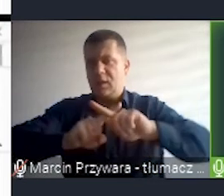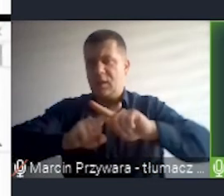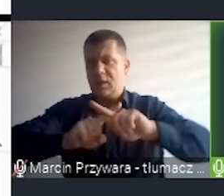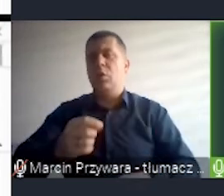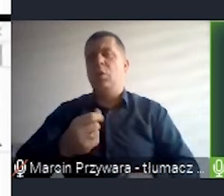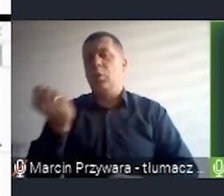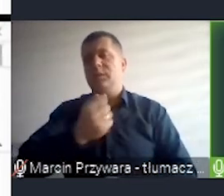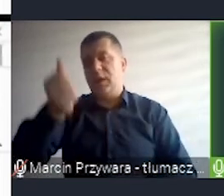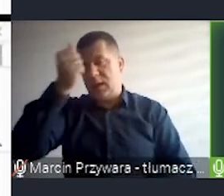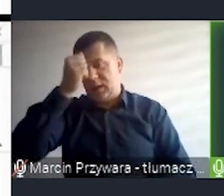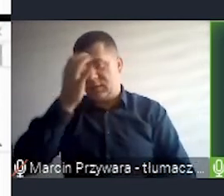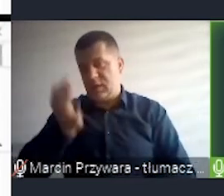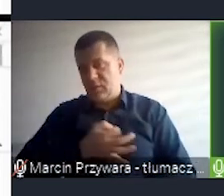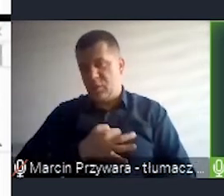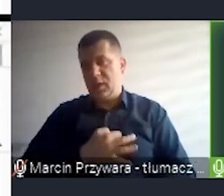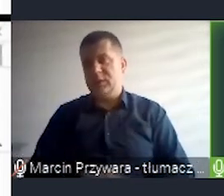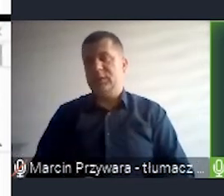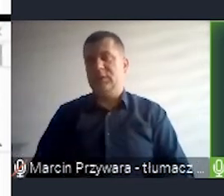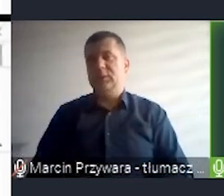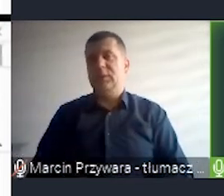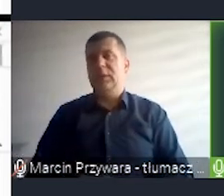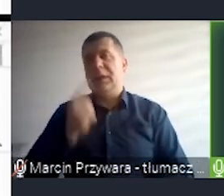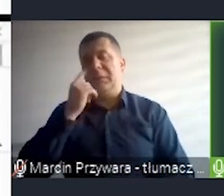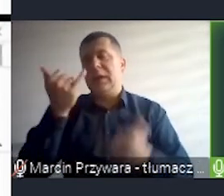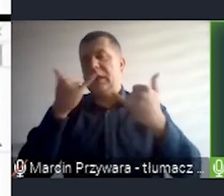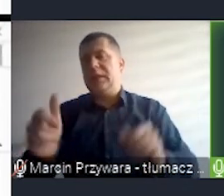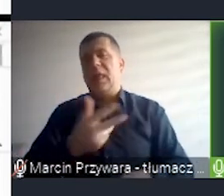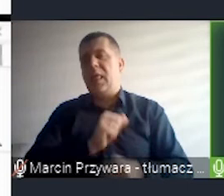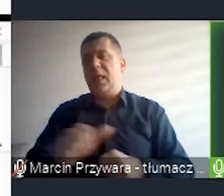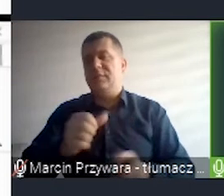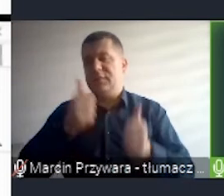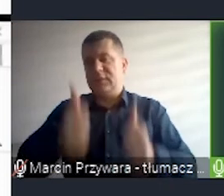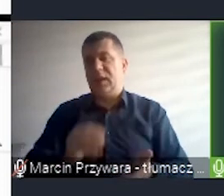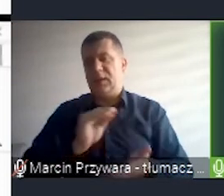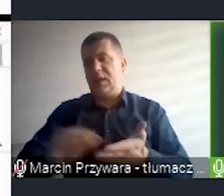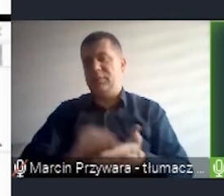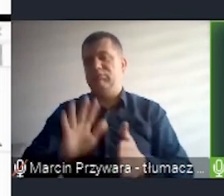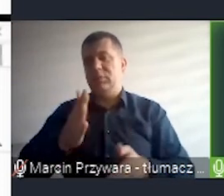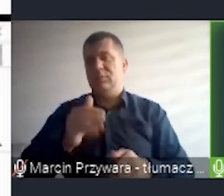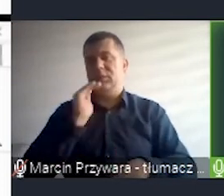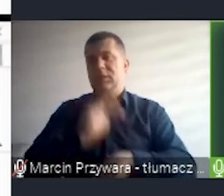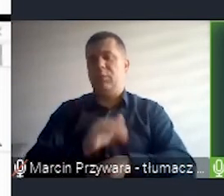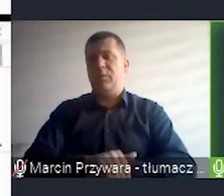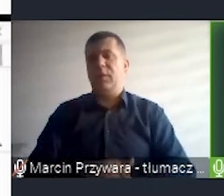nazw własnych, chyba że inaczej nie jesteśmy w stanie opisać przedmiotu zamówienia.